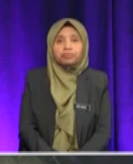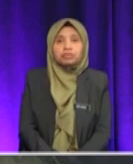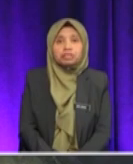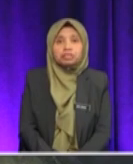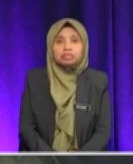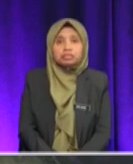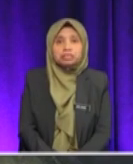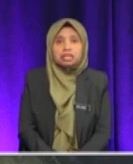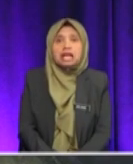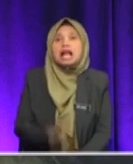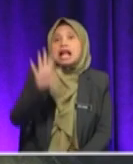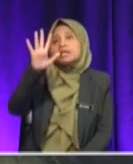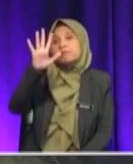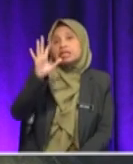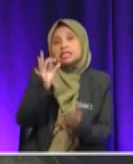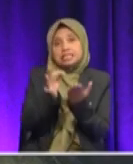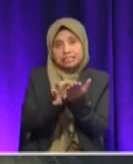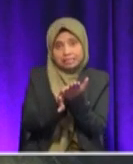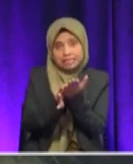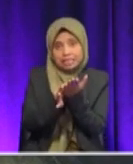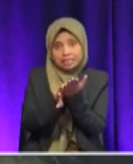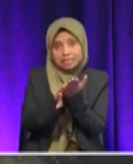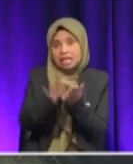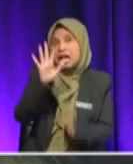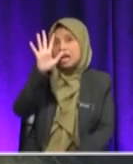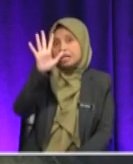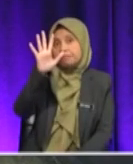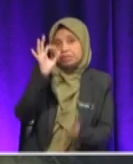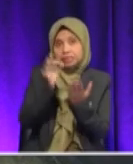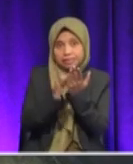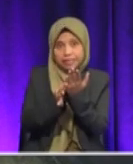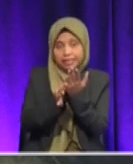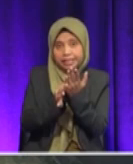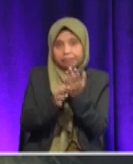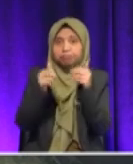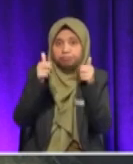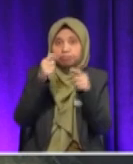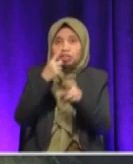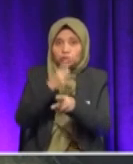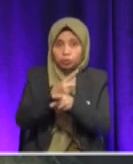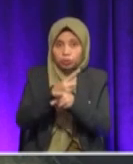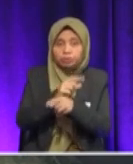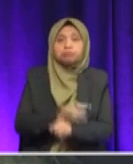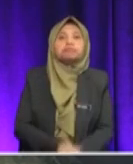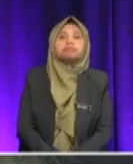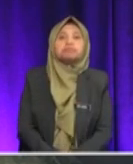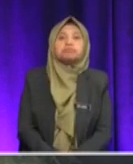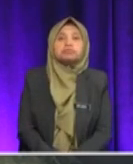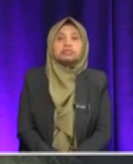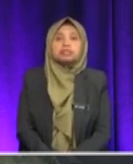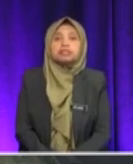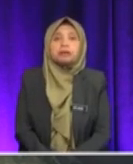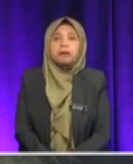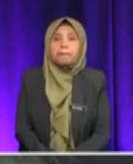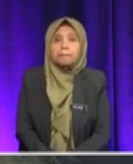ini Diem 5p Noki tanya betul mesin Ayesha